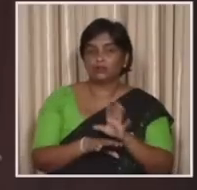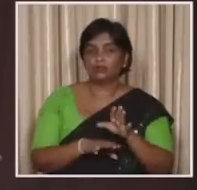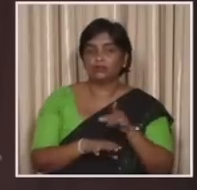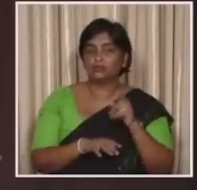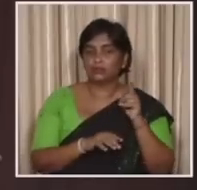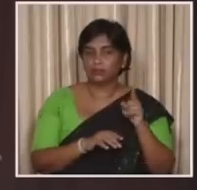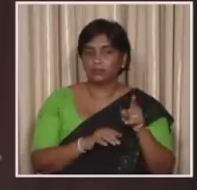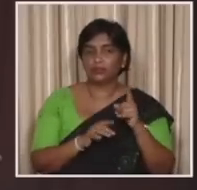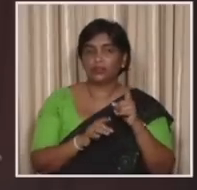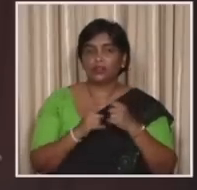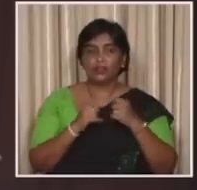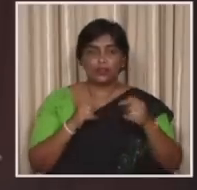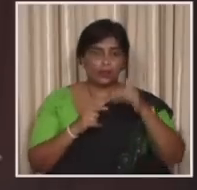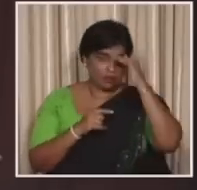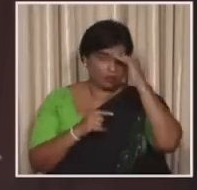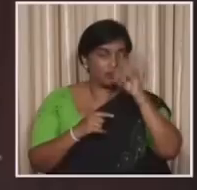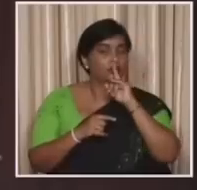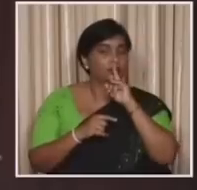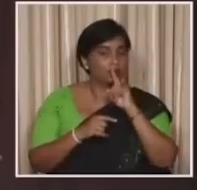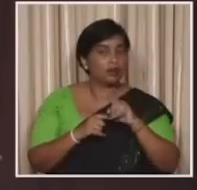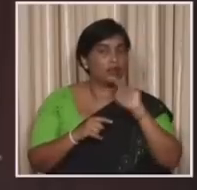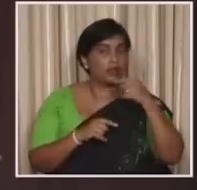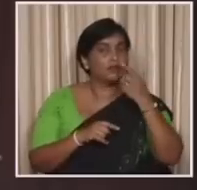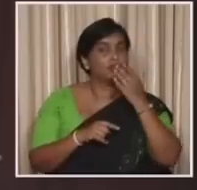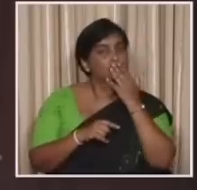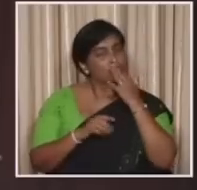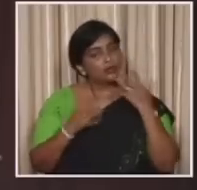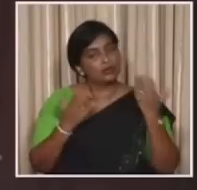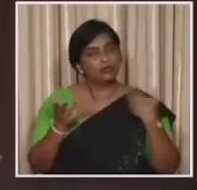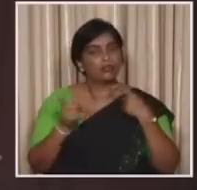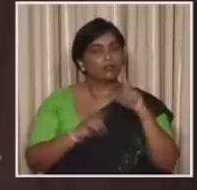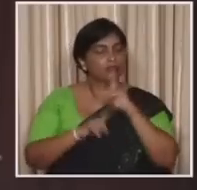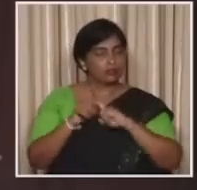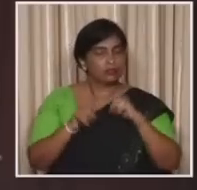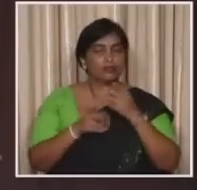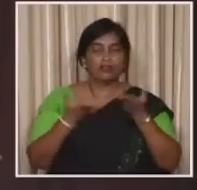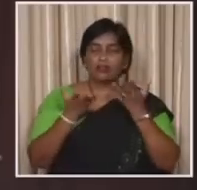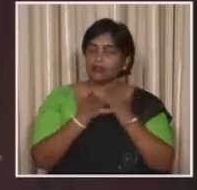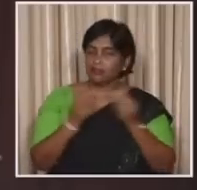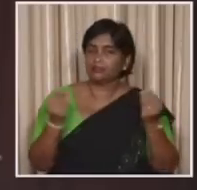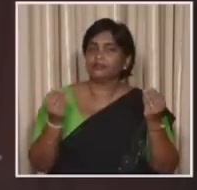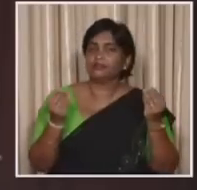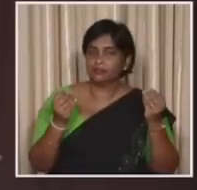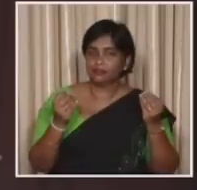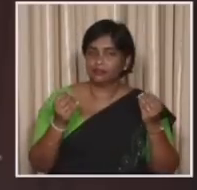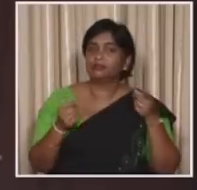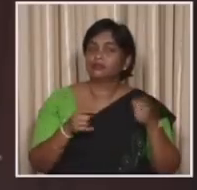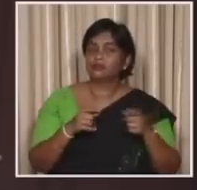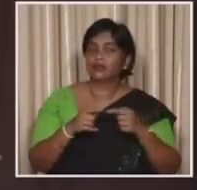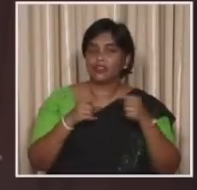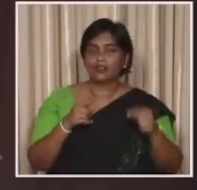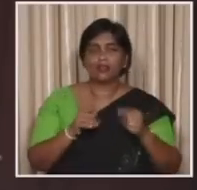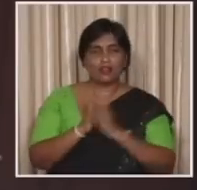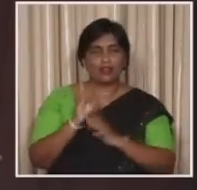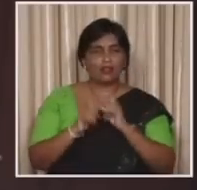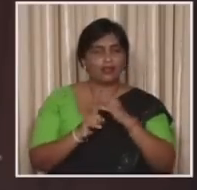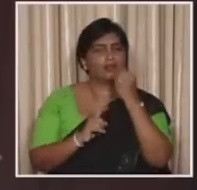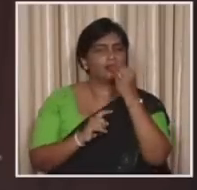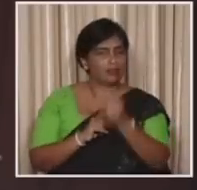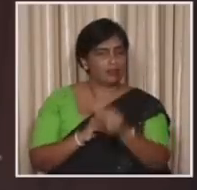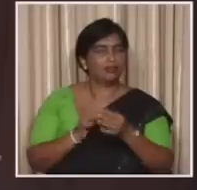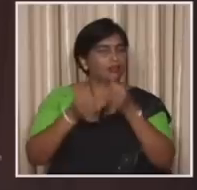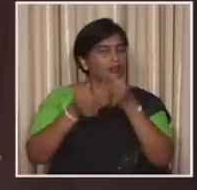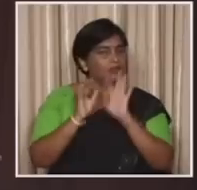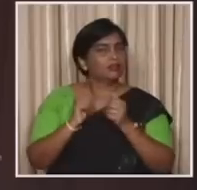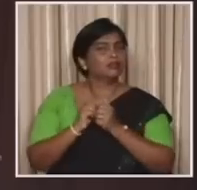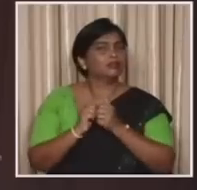අර විපක්ෂනායකතුමා කිව්වා වගේ ලබන සම්දාරි කමන්නේ කතා කරලා මේක අවසන් කරලා මේ විපක්ෂ මන්ත්‍රීවරයෙකුට මේක බාර දීලා